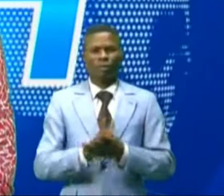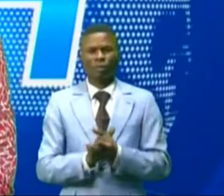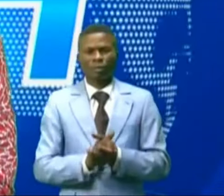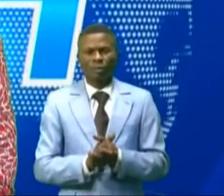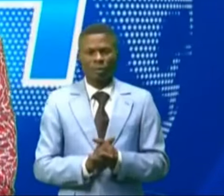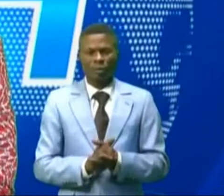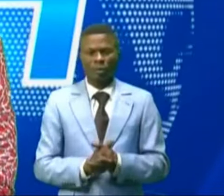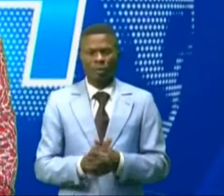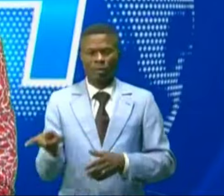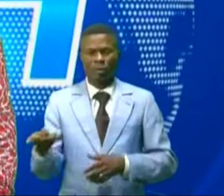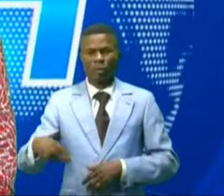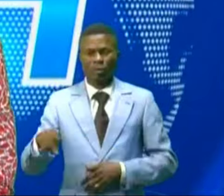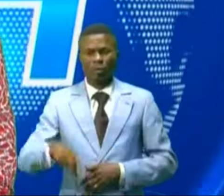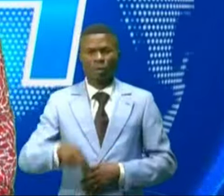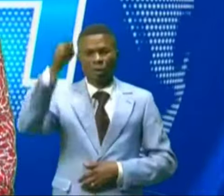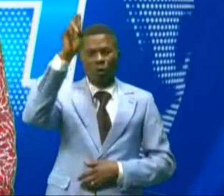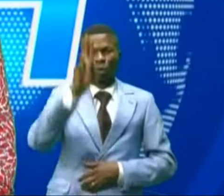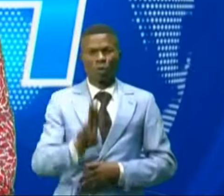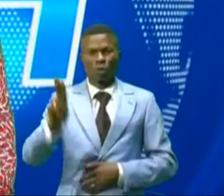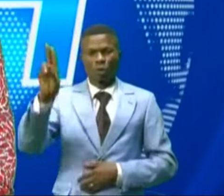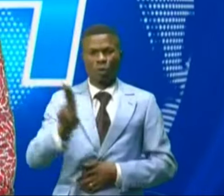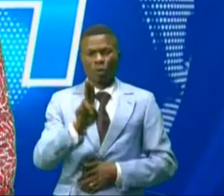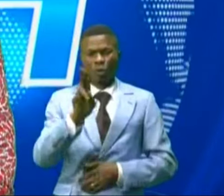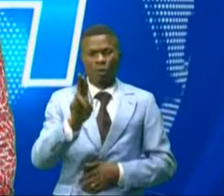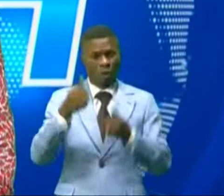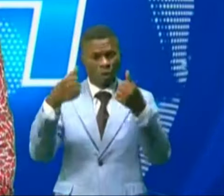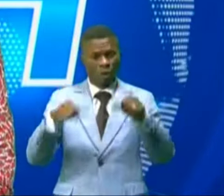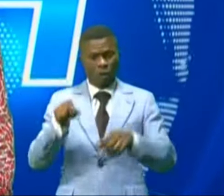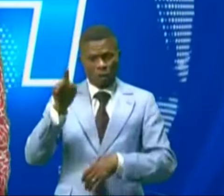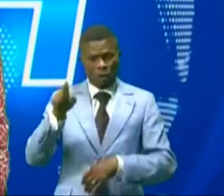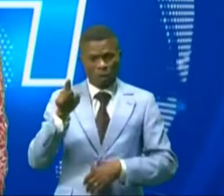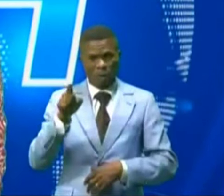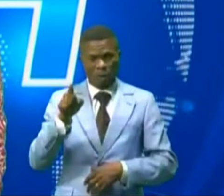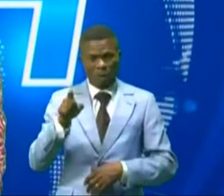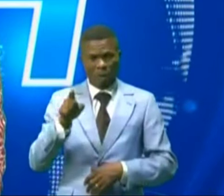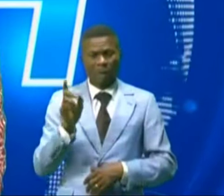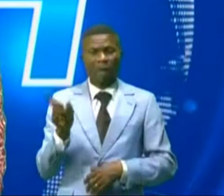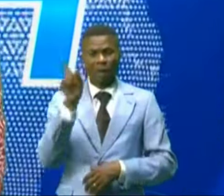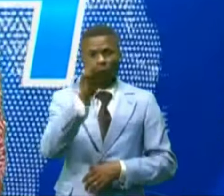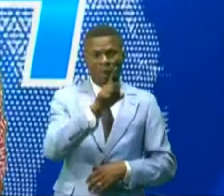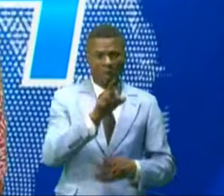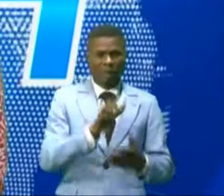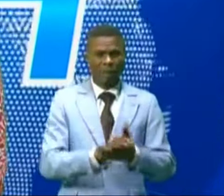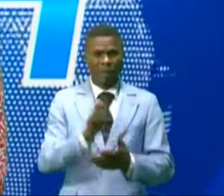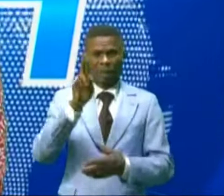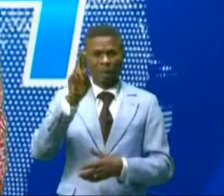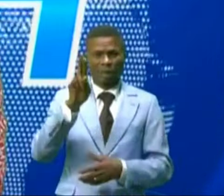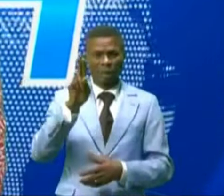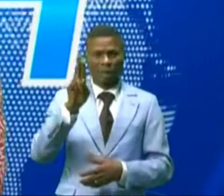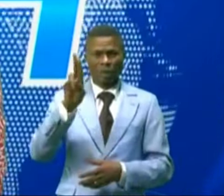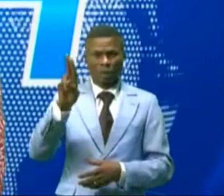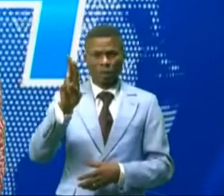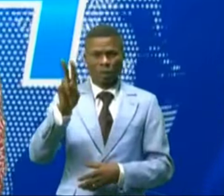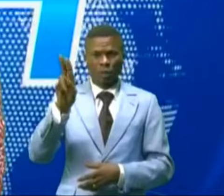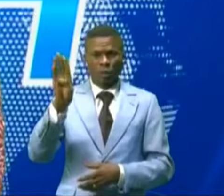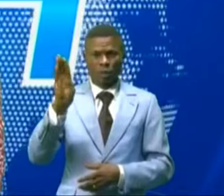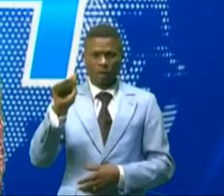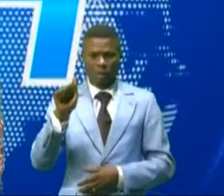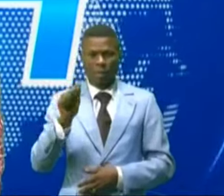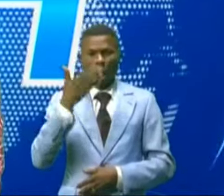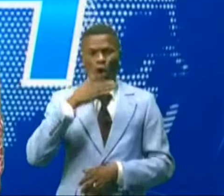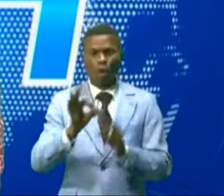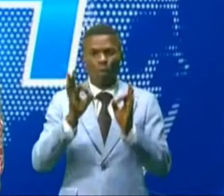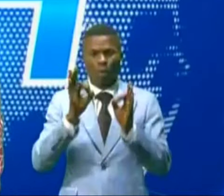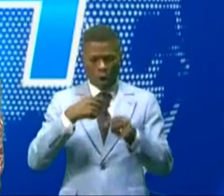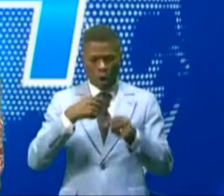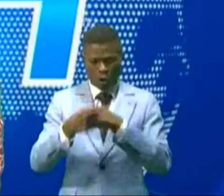Nous sommes dans la province du Haut-Uele, nous y restons. Cette fois-ci, nous allons nous rendre à Durba, où un nouveau centre hospitalier vient